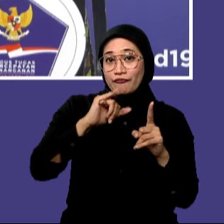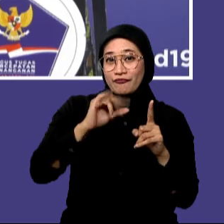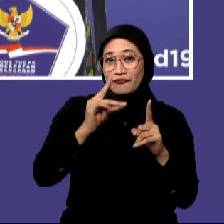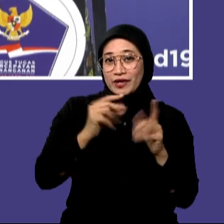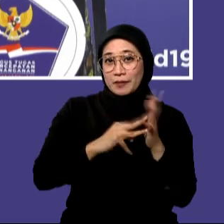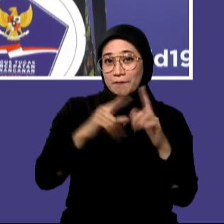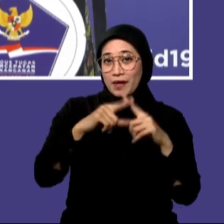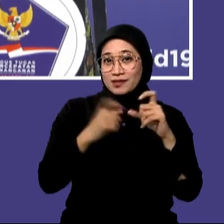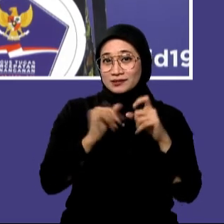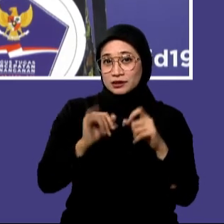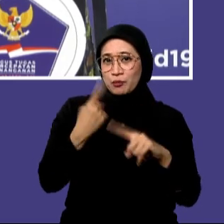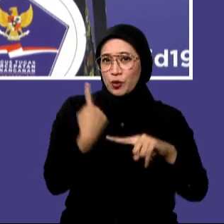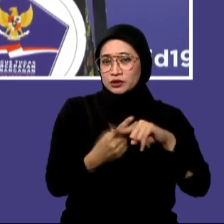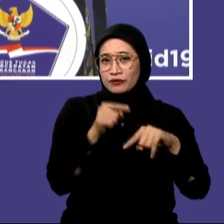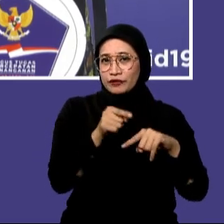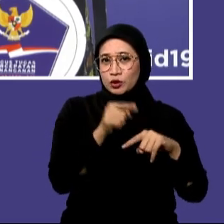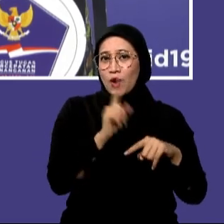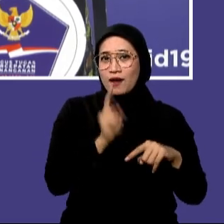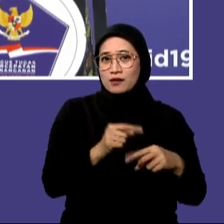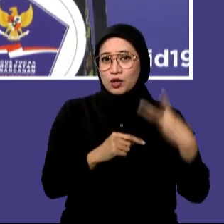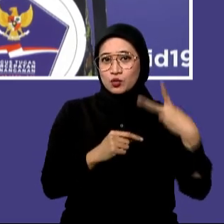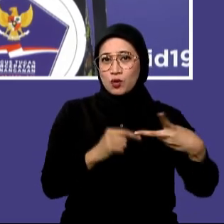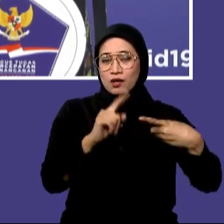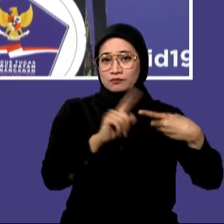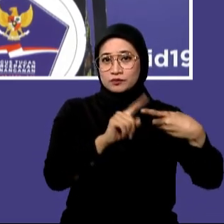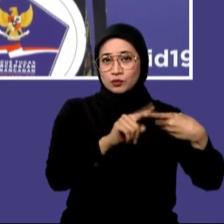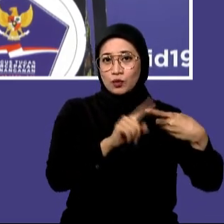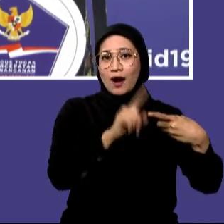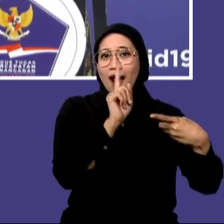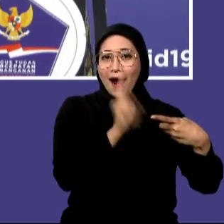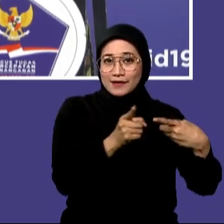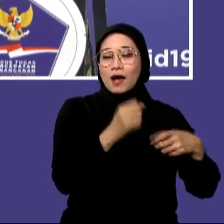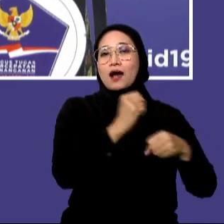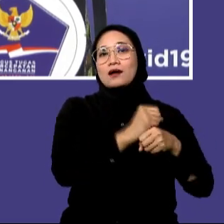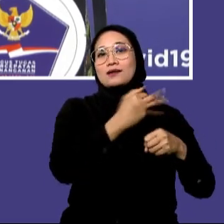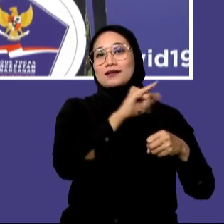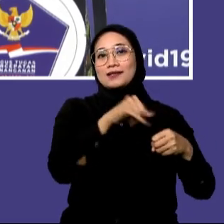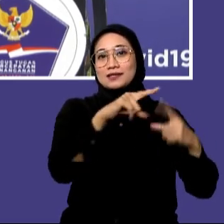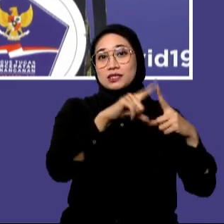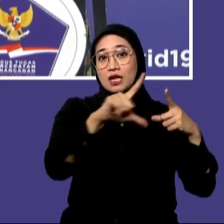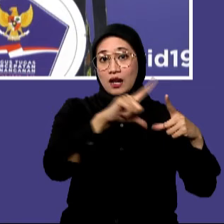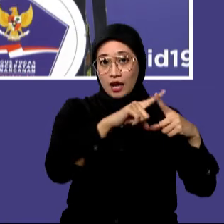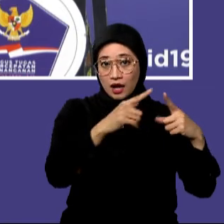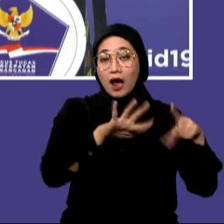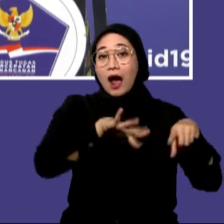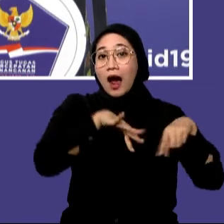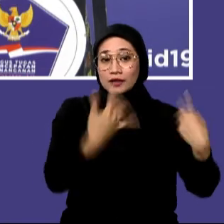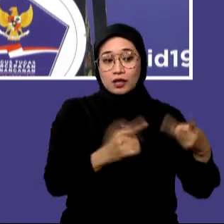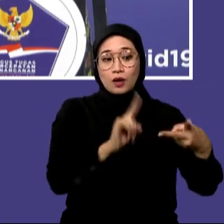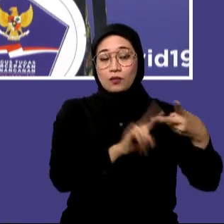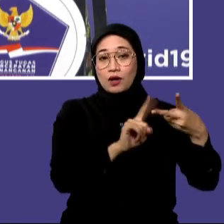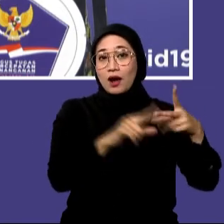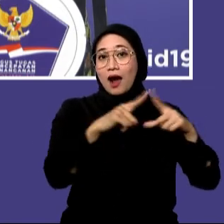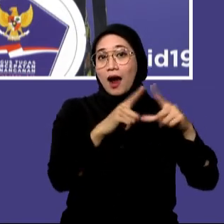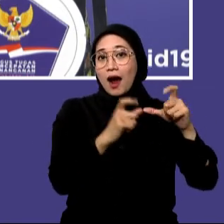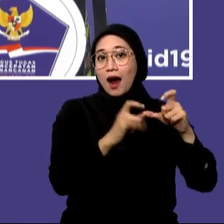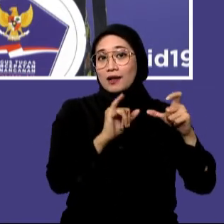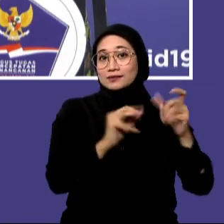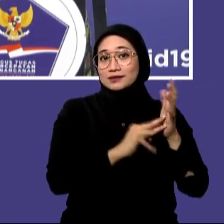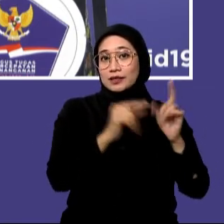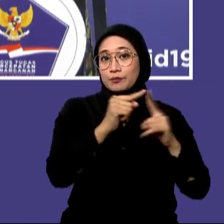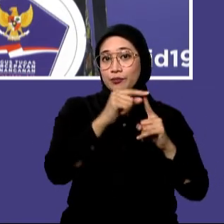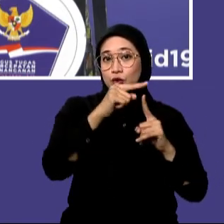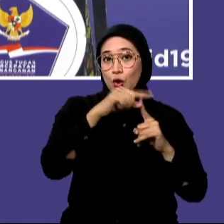simptomatis bergejala dan membutuhkan indikasi rawatan rumah sakit, ataupun yang asimptomatis atau